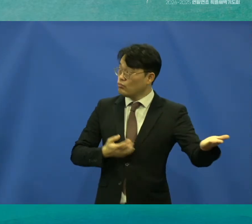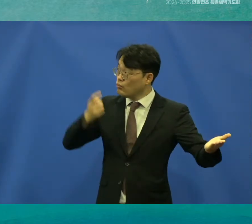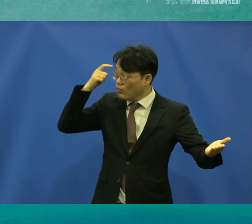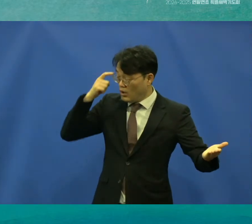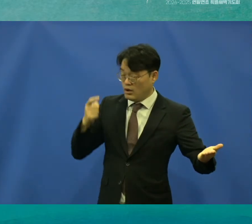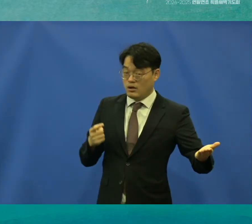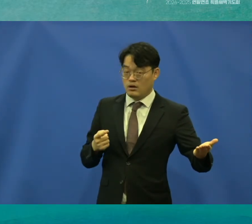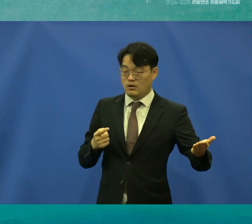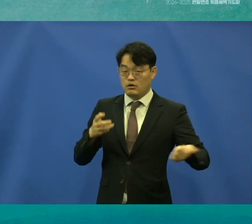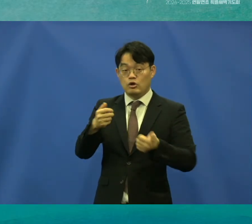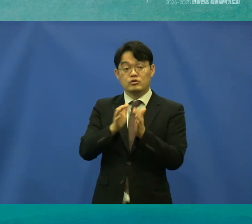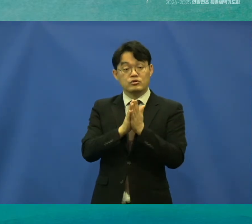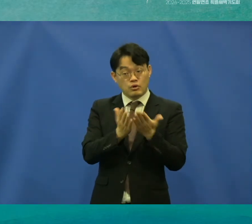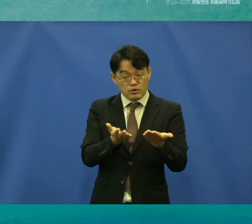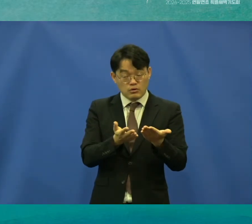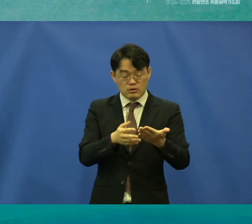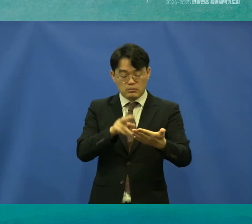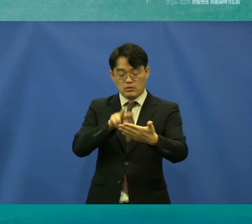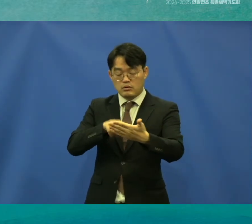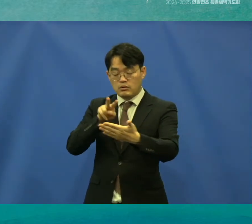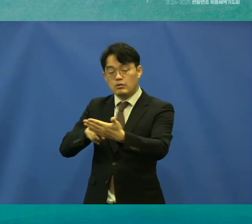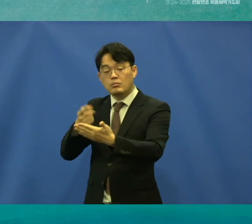다 흠결이 있는 사람들.